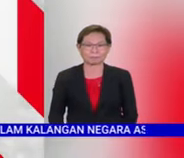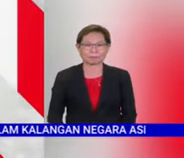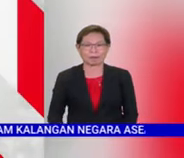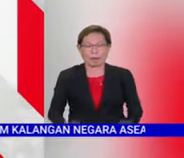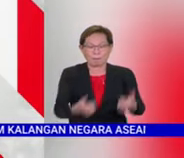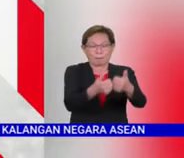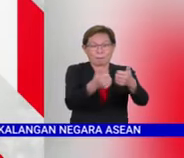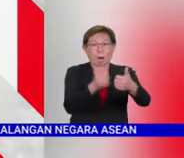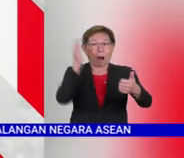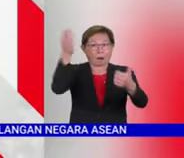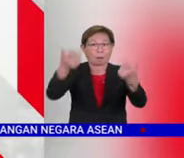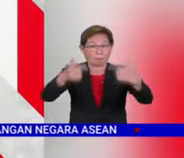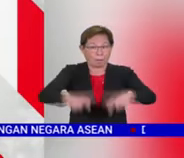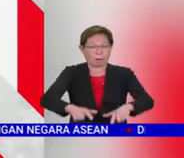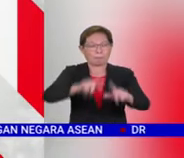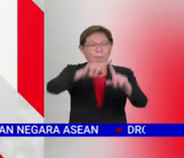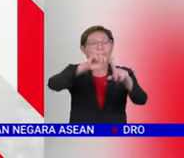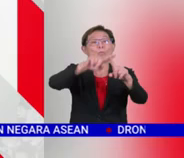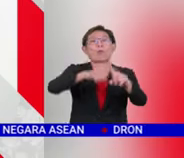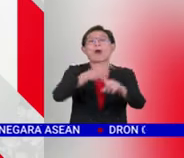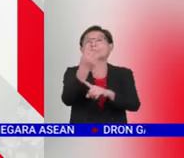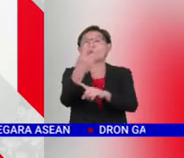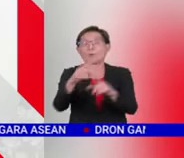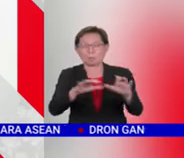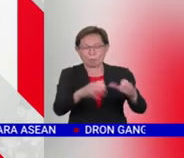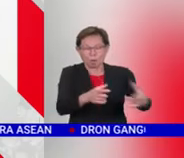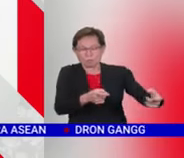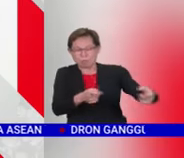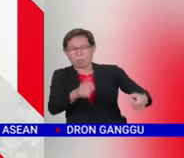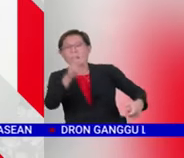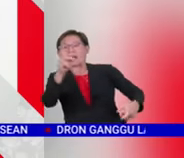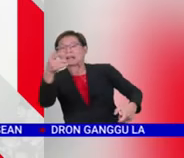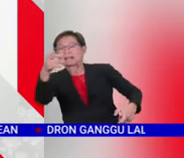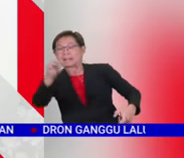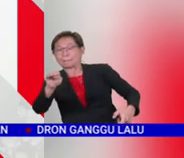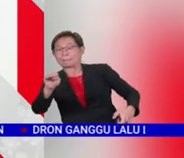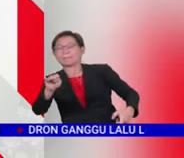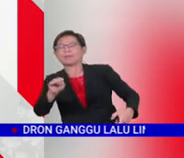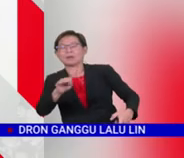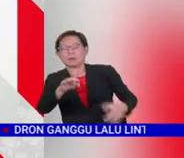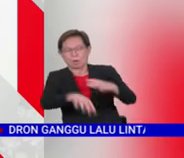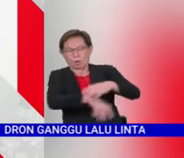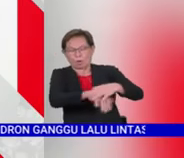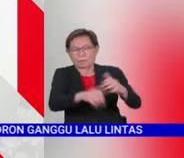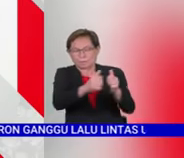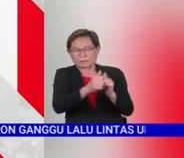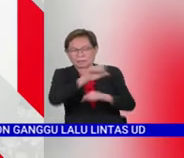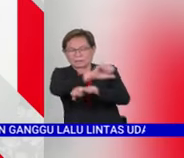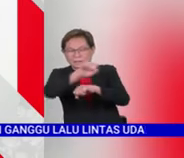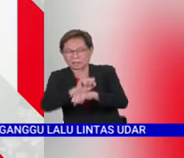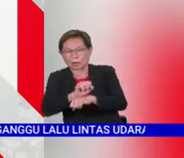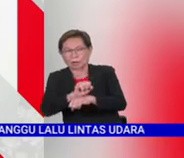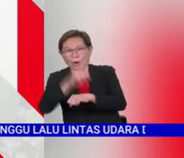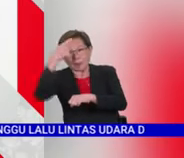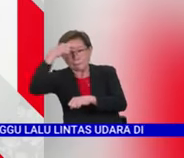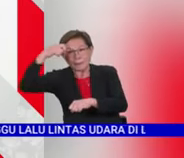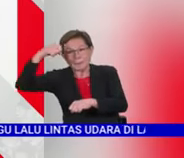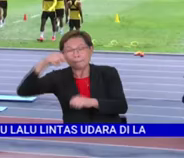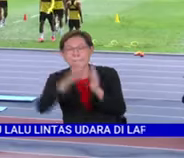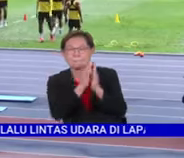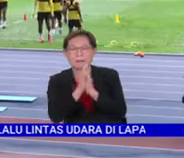Pada kejohanan yang akan berlangsung Disember ini, pasukan kendalian Kim Panggun juga diundi bersama Singapura, Myanmar dan